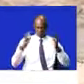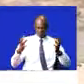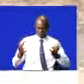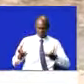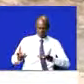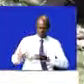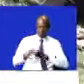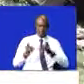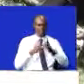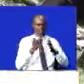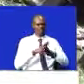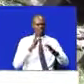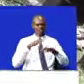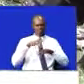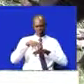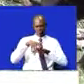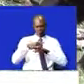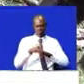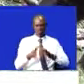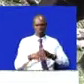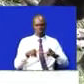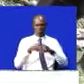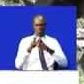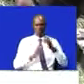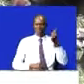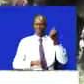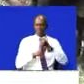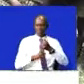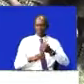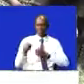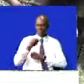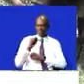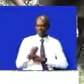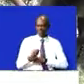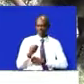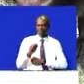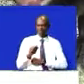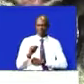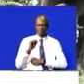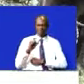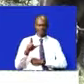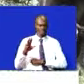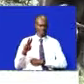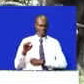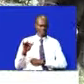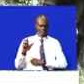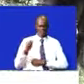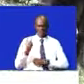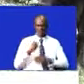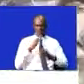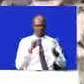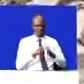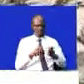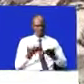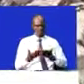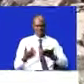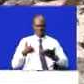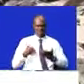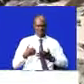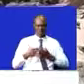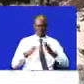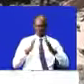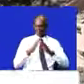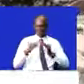gigo bedo piny. Weche manosir lwedo koda Sylvia Chieng ma korka kore to ywago onge mag kuonde goeko mag kano